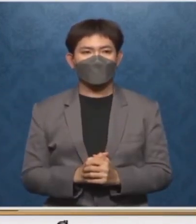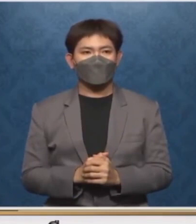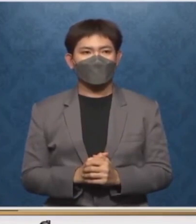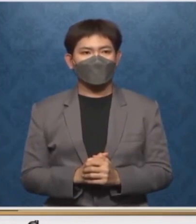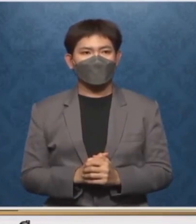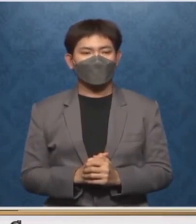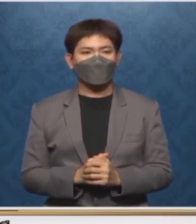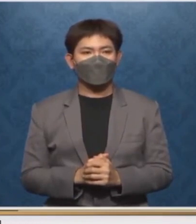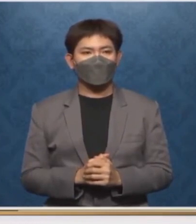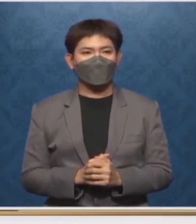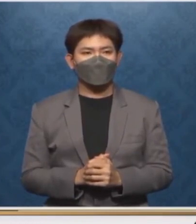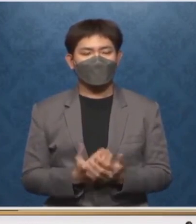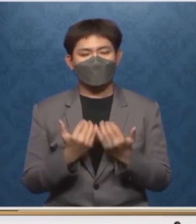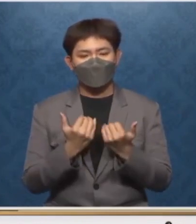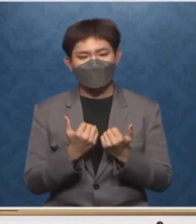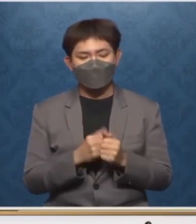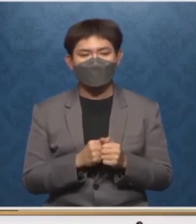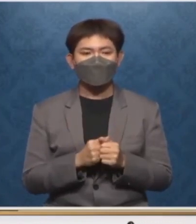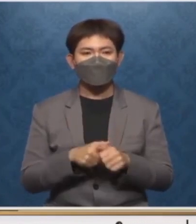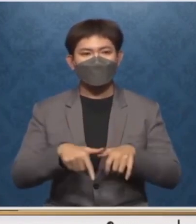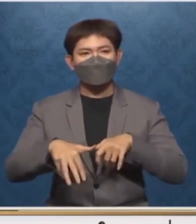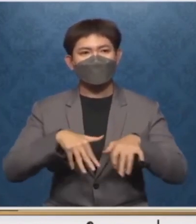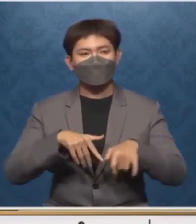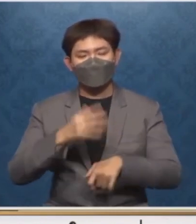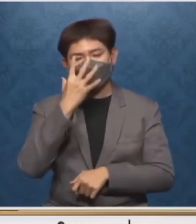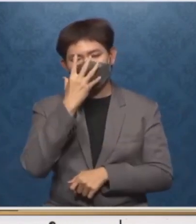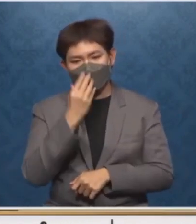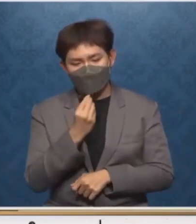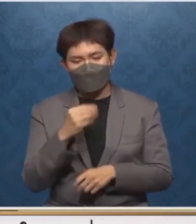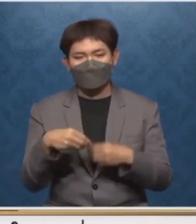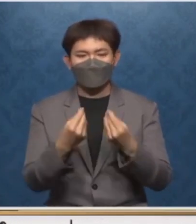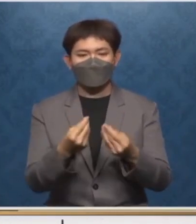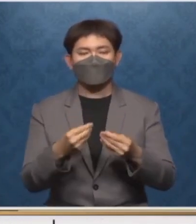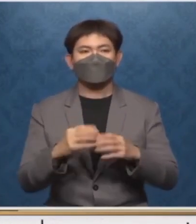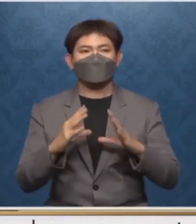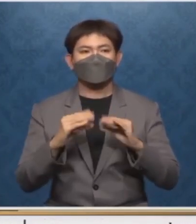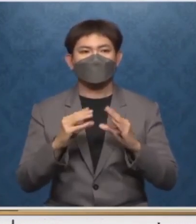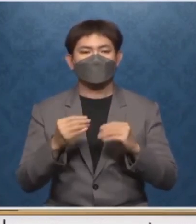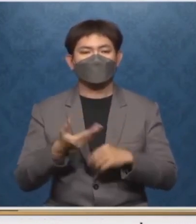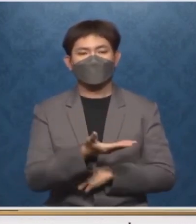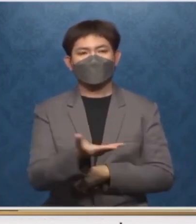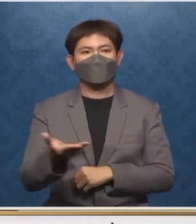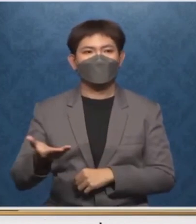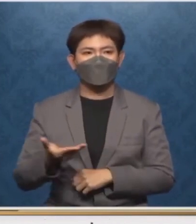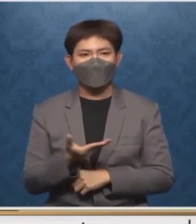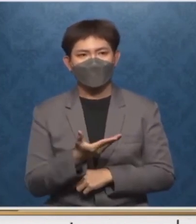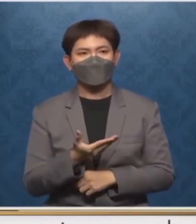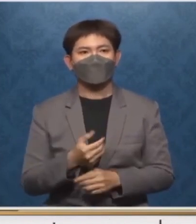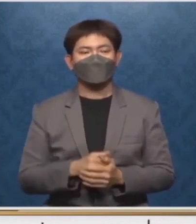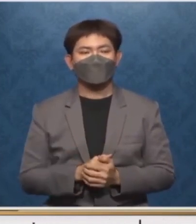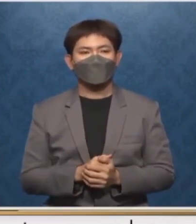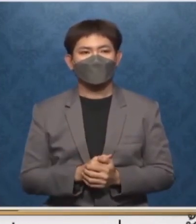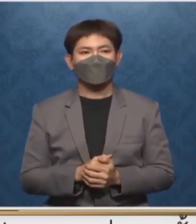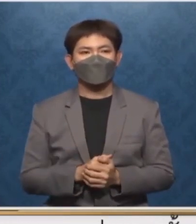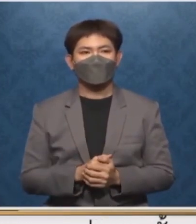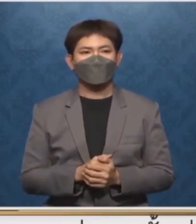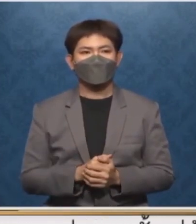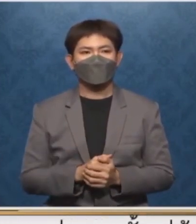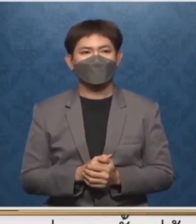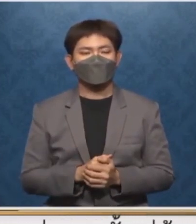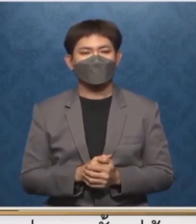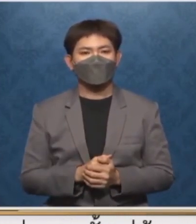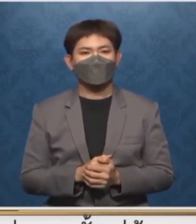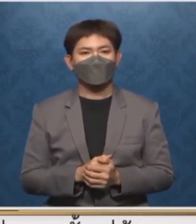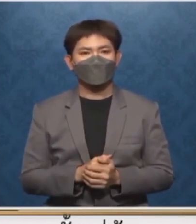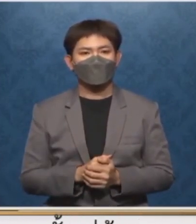ชะตากรรมที่น่าเศร้าเราจะขอให้ที่ประชุมแห่งนี้นะคะร่วมกันนะคะ